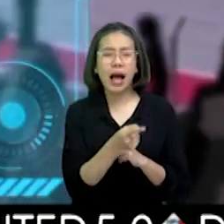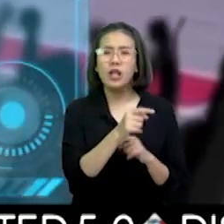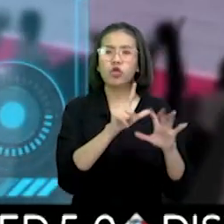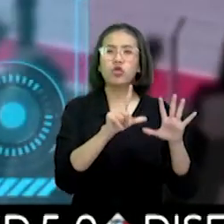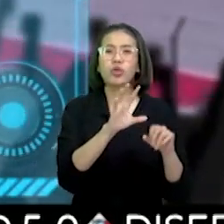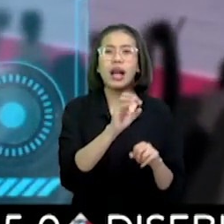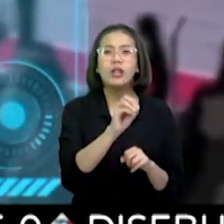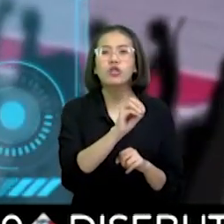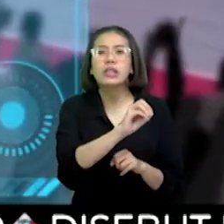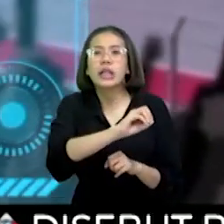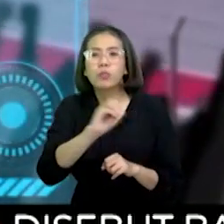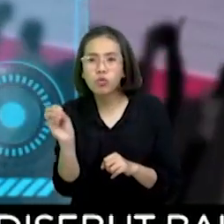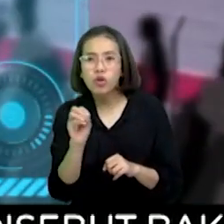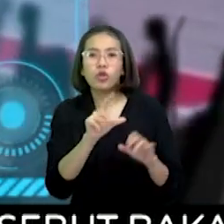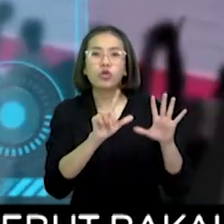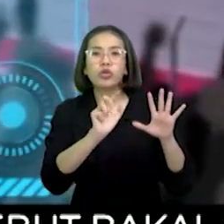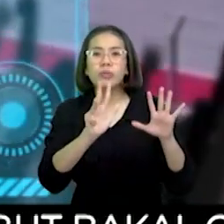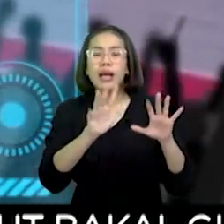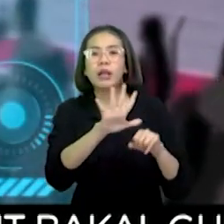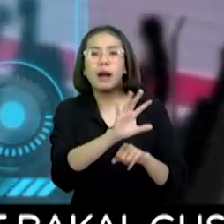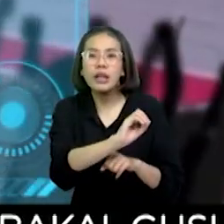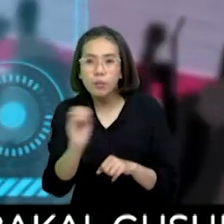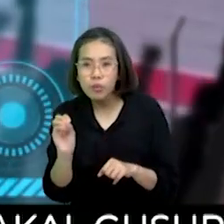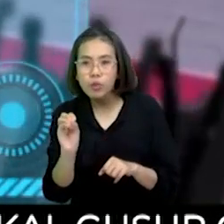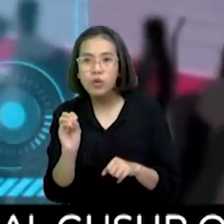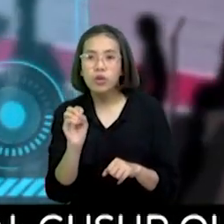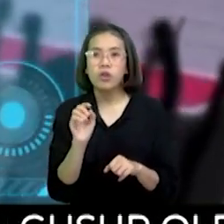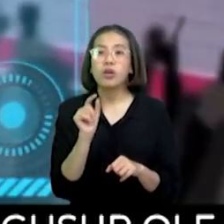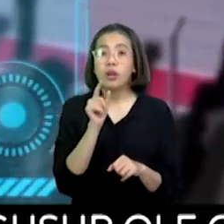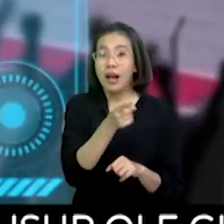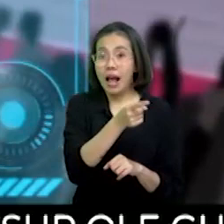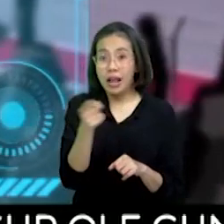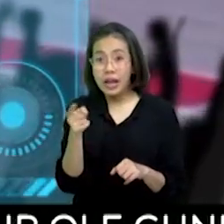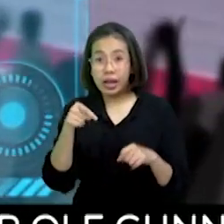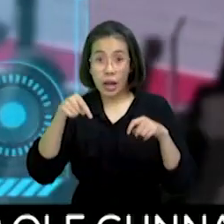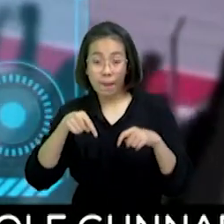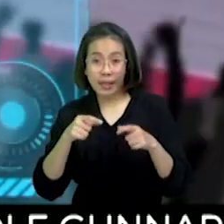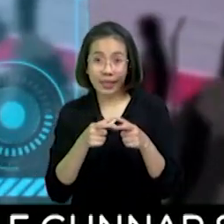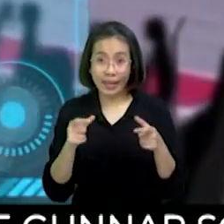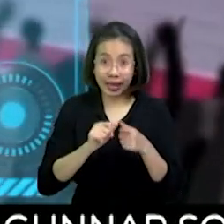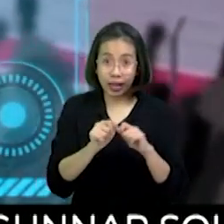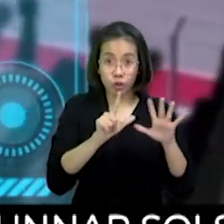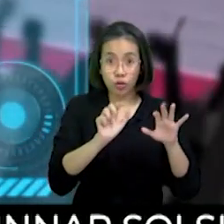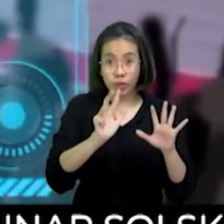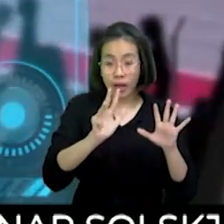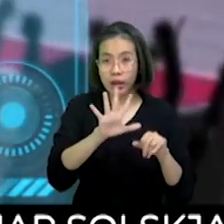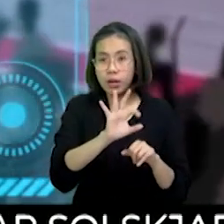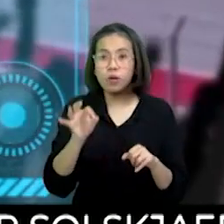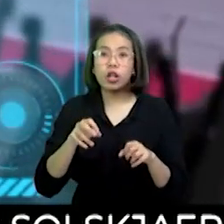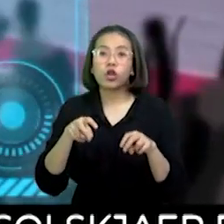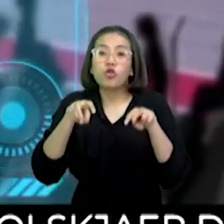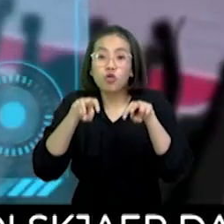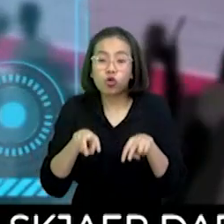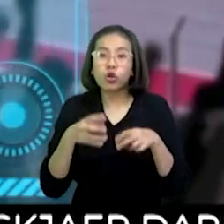Rp795.000, yakni di kategori Grandstand 2. Anda yang mendapatkan kategori Grandstand 2 ini nantinya akan mendapatkan tempat duduk di